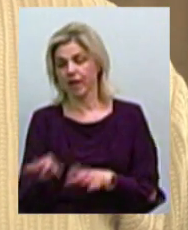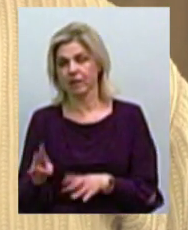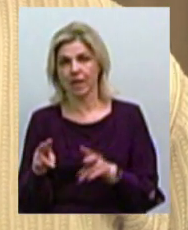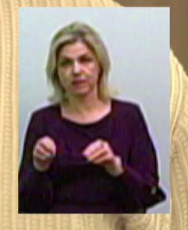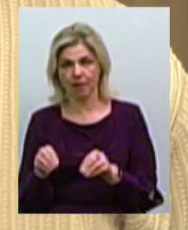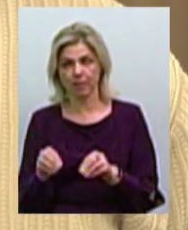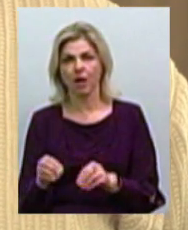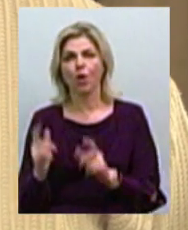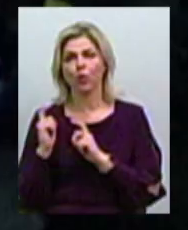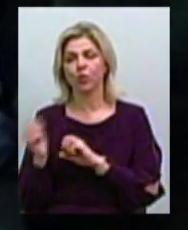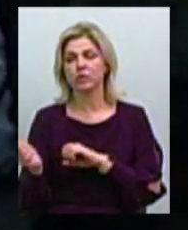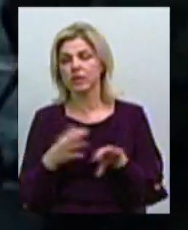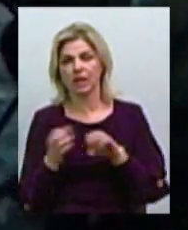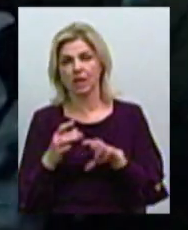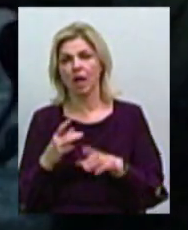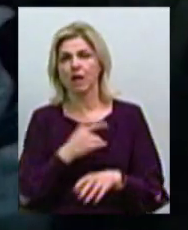погрузити поранених і везти